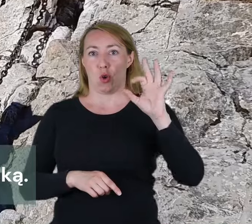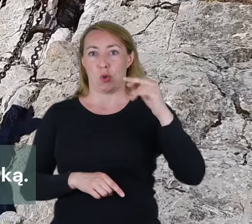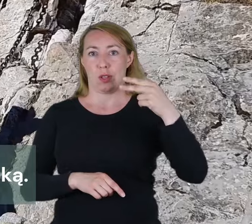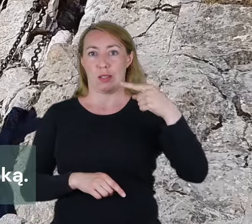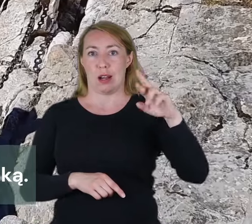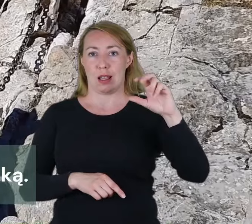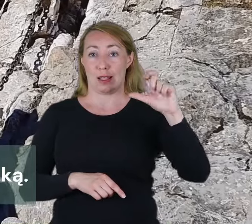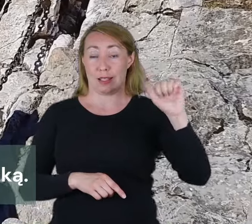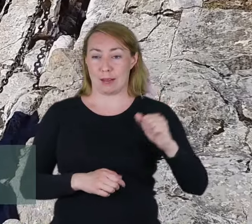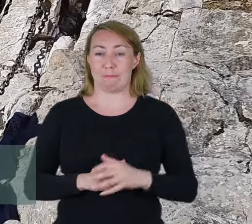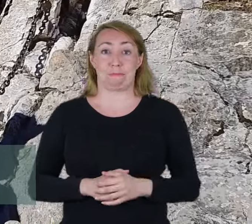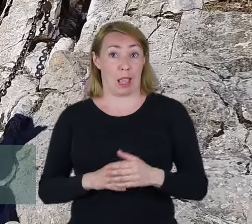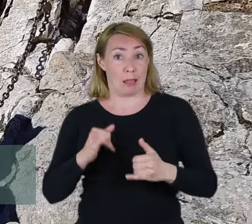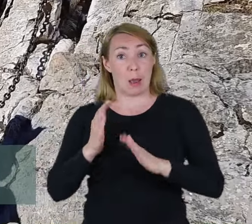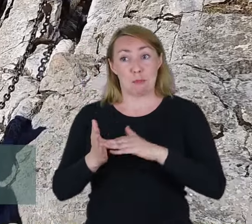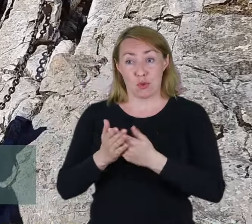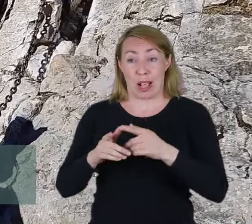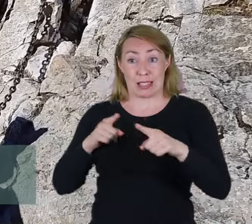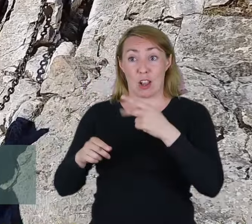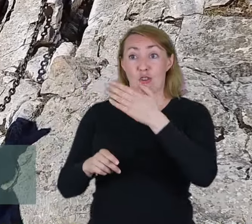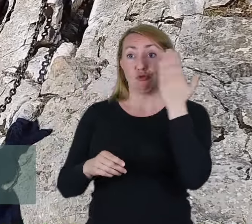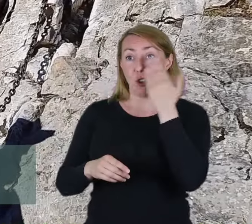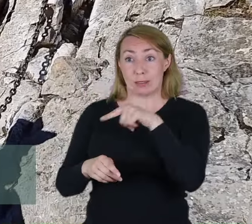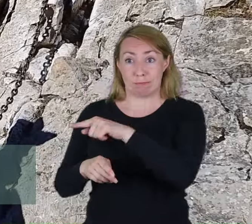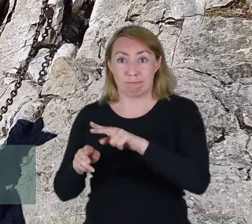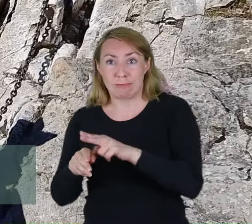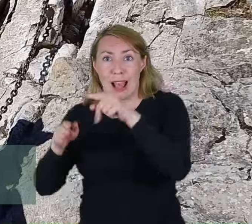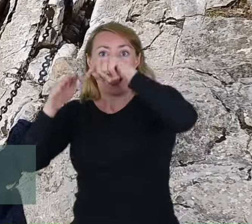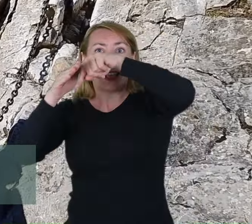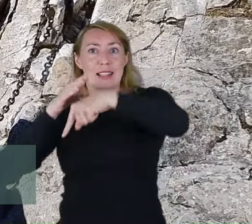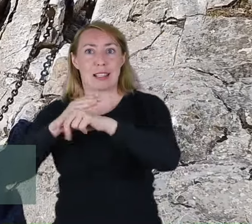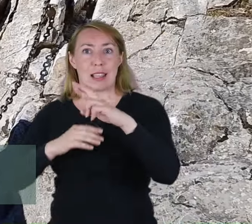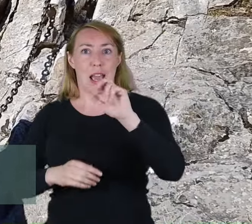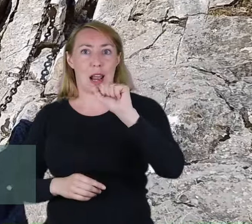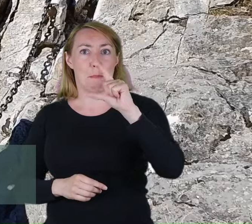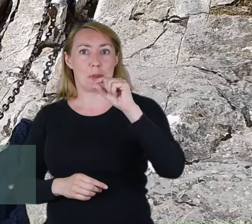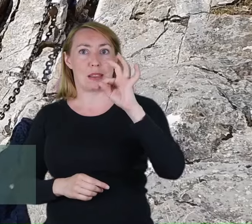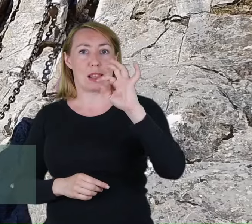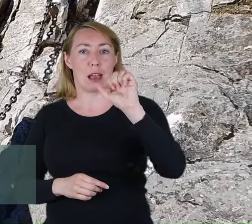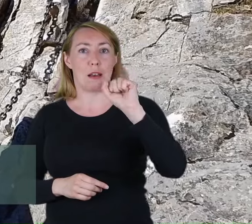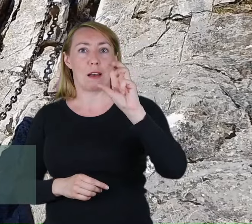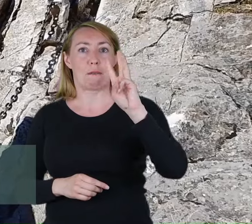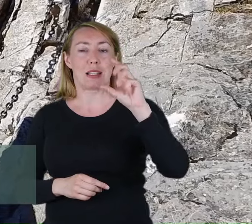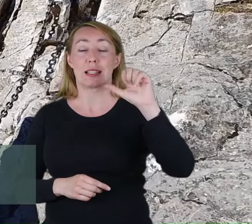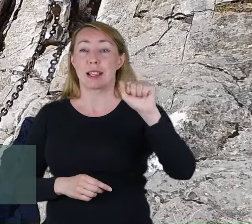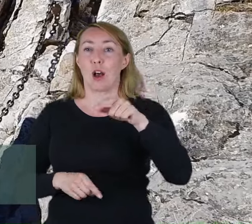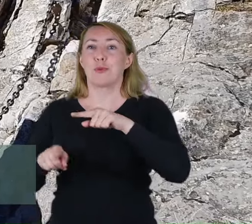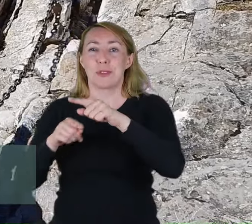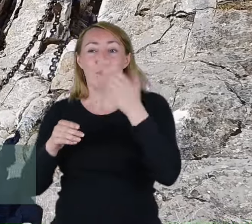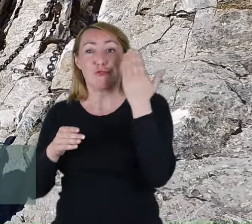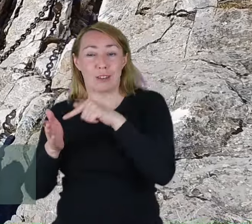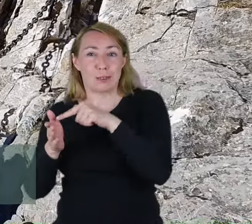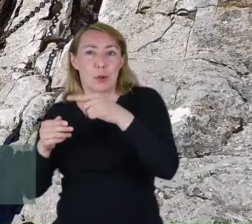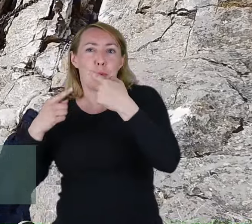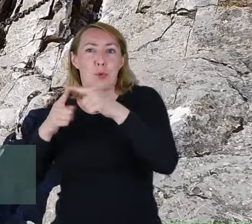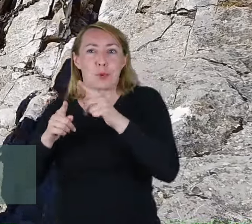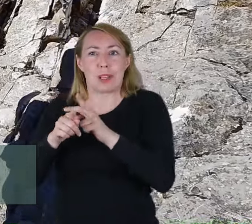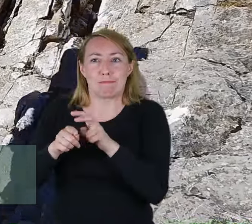Idąc za znakami czarnymi dojdziemy na przykład do jaskinii Raptawickiej, bo oznaczają zwykle krótkie drogi dojściowe.